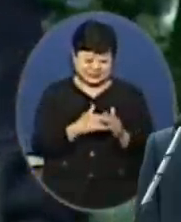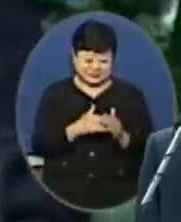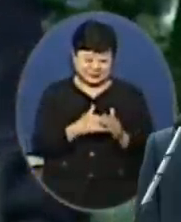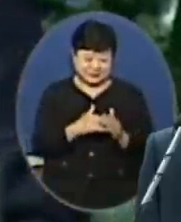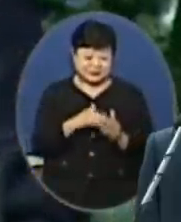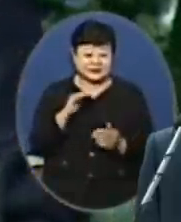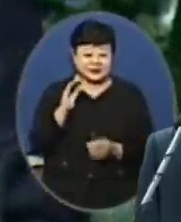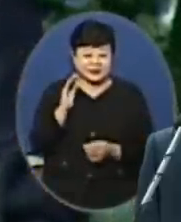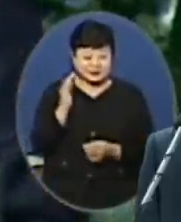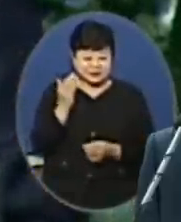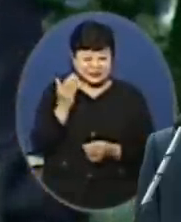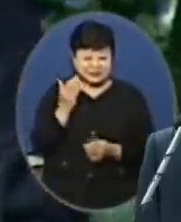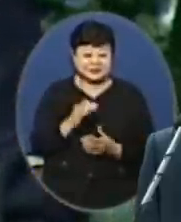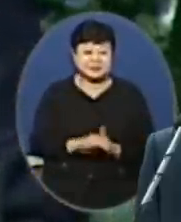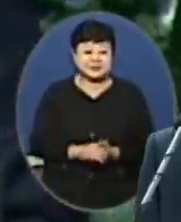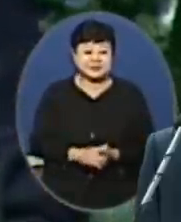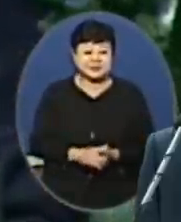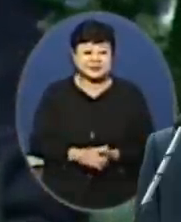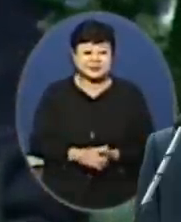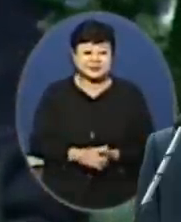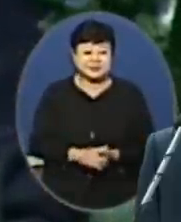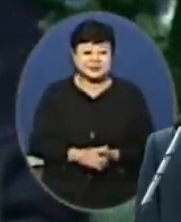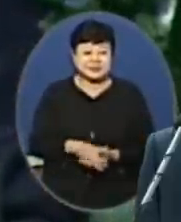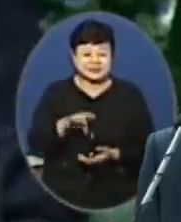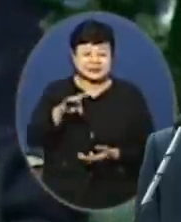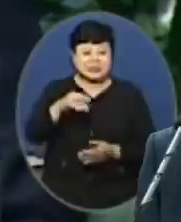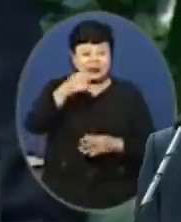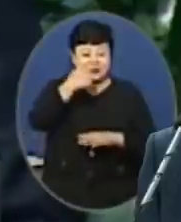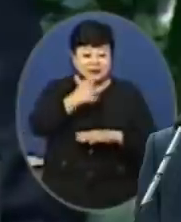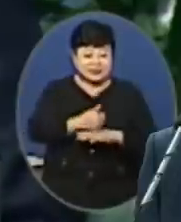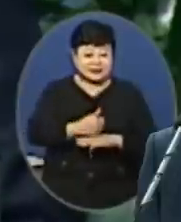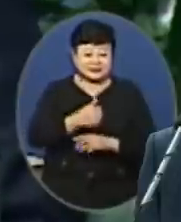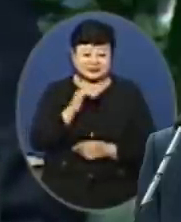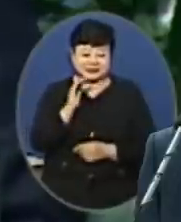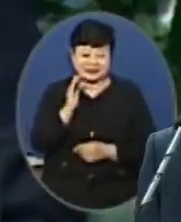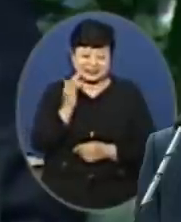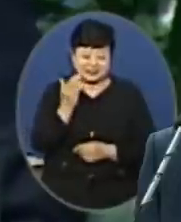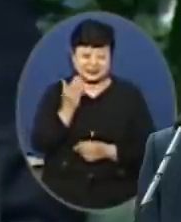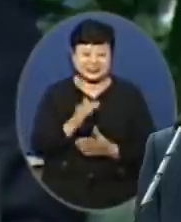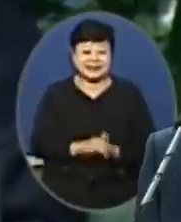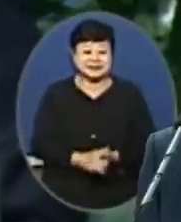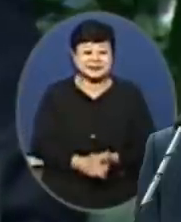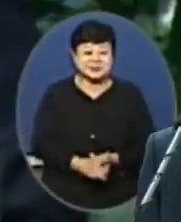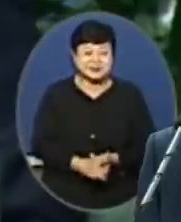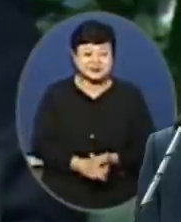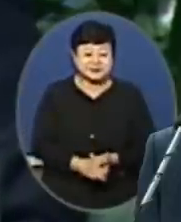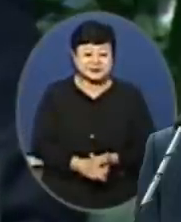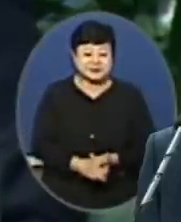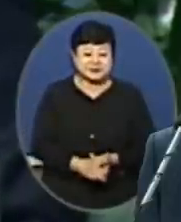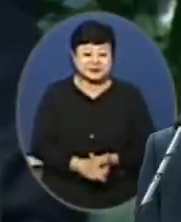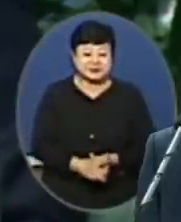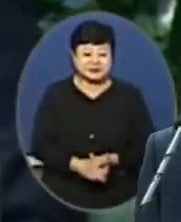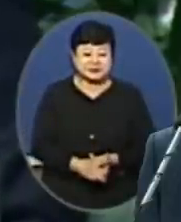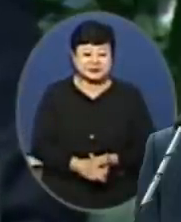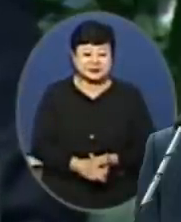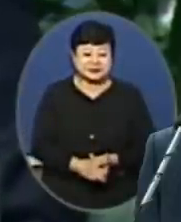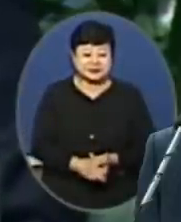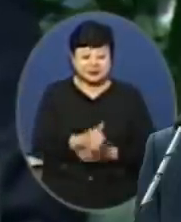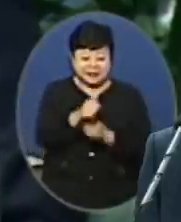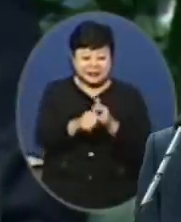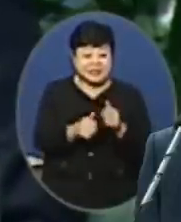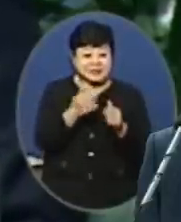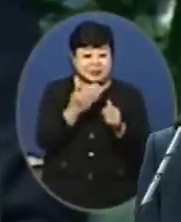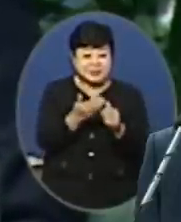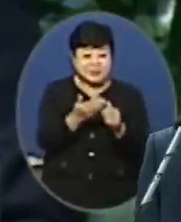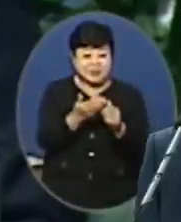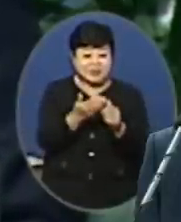오메가요 처음과 나중이요 시작과 끝이라고 말씀하고 있습니다. 이것은